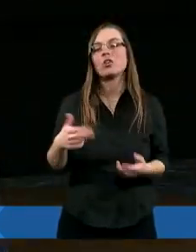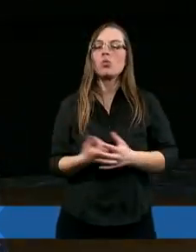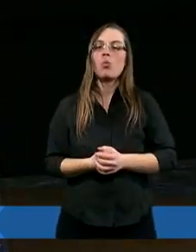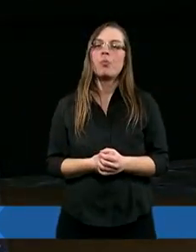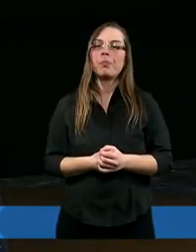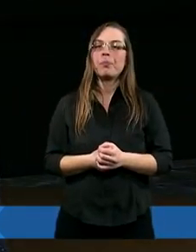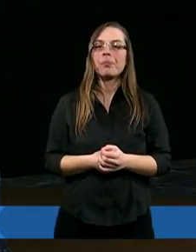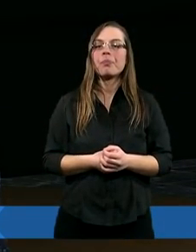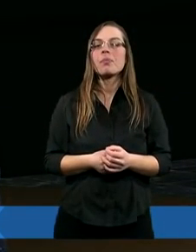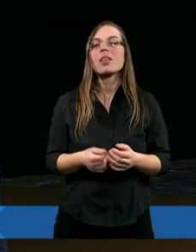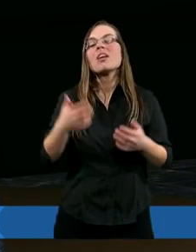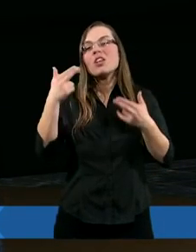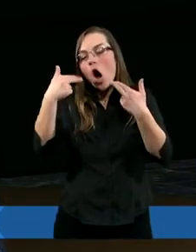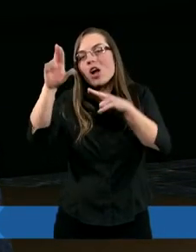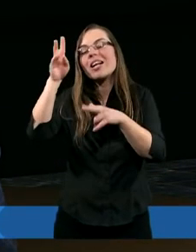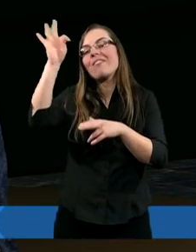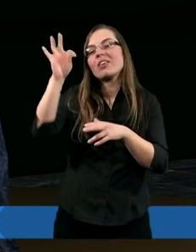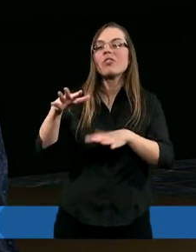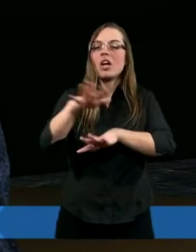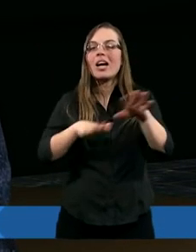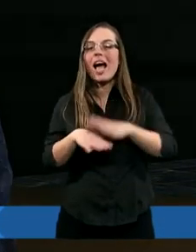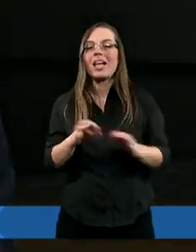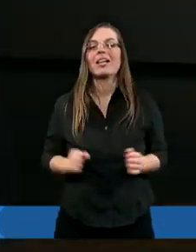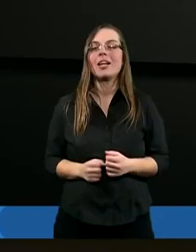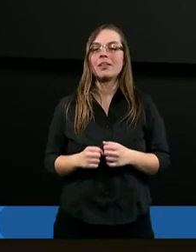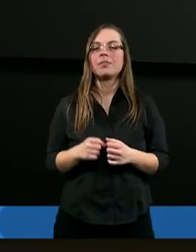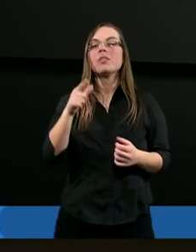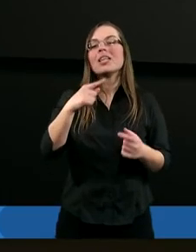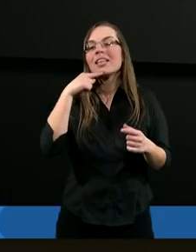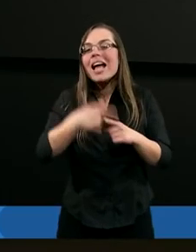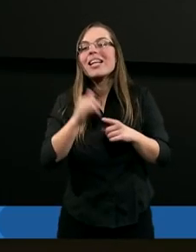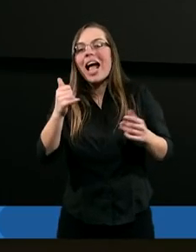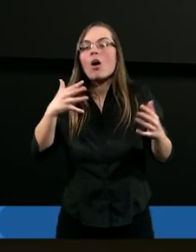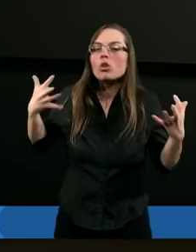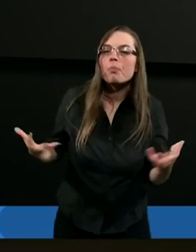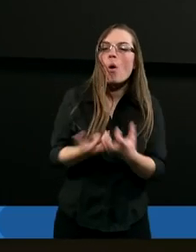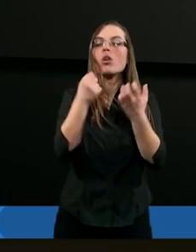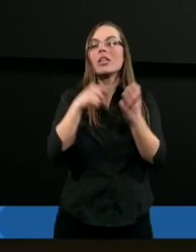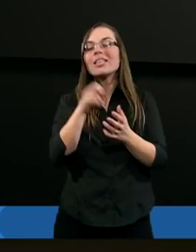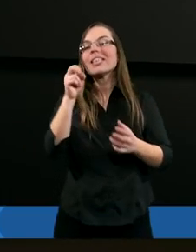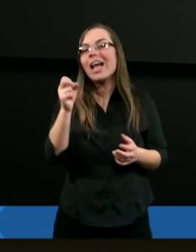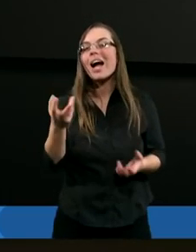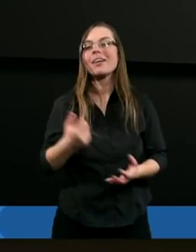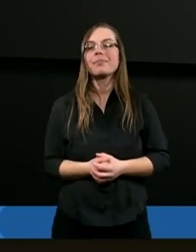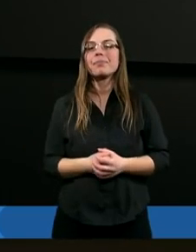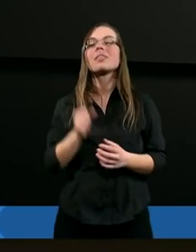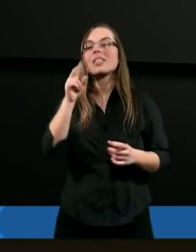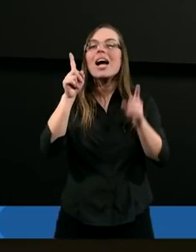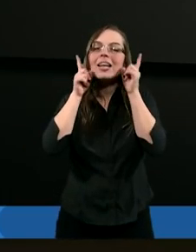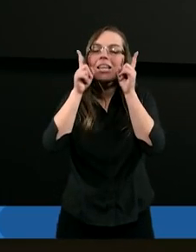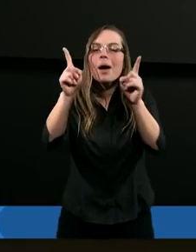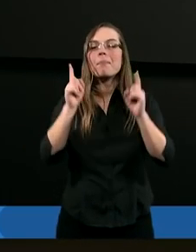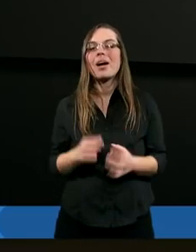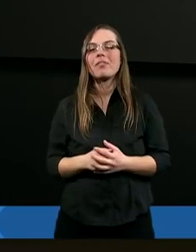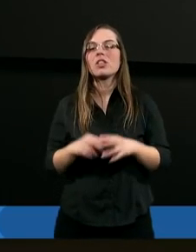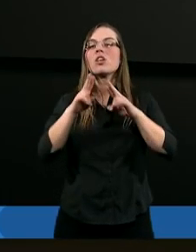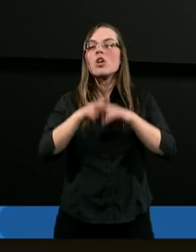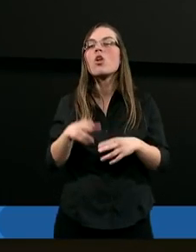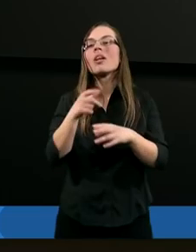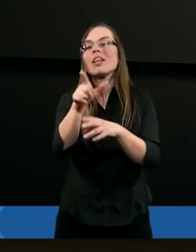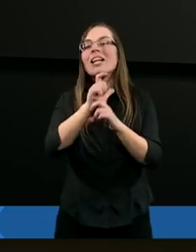Czyli coś zrobić ze swojej strony, jakąś decyzję podjąć. Tak. Ale tak naprawdę